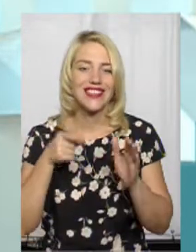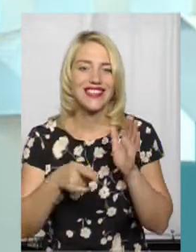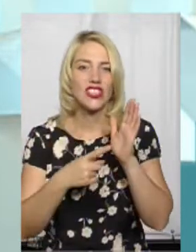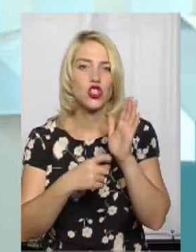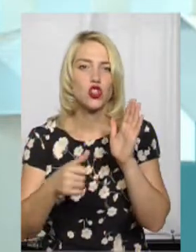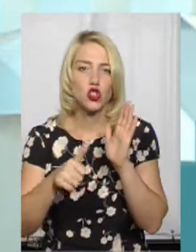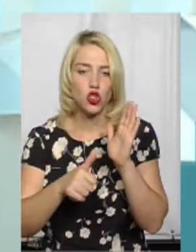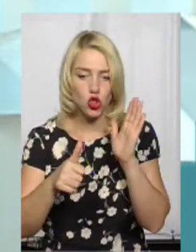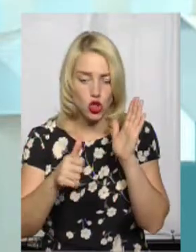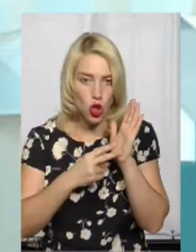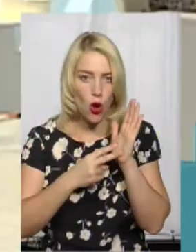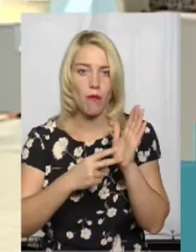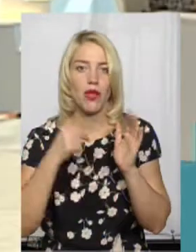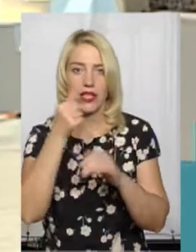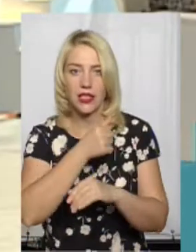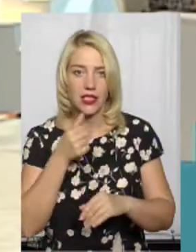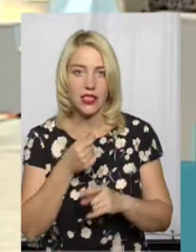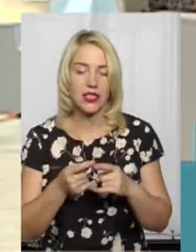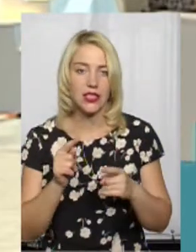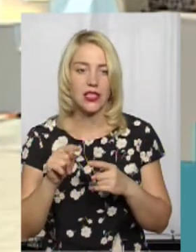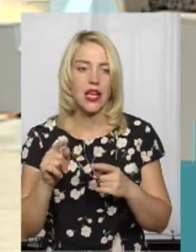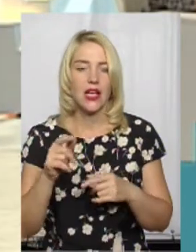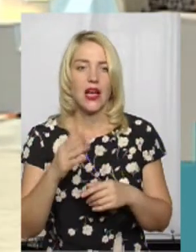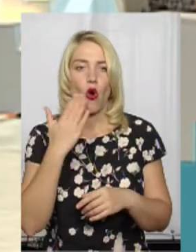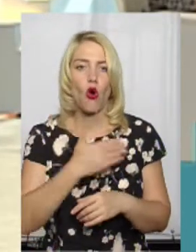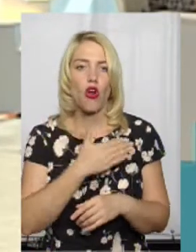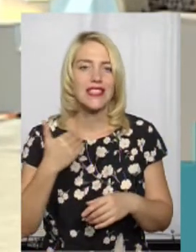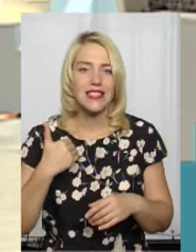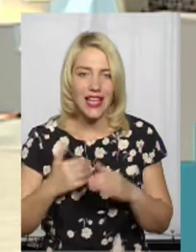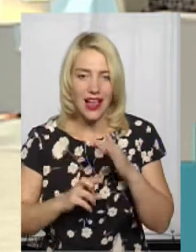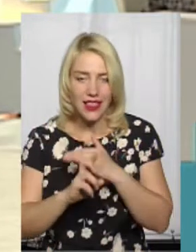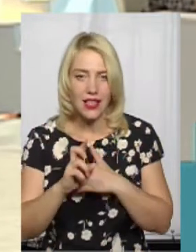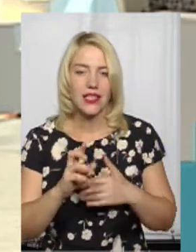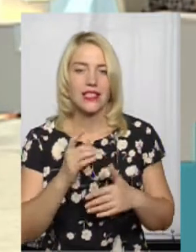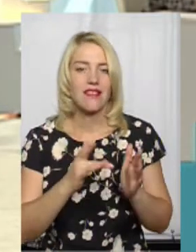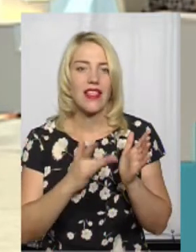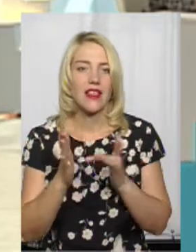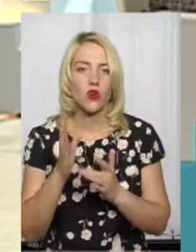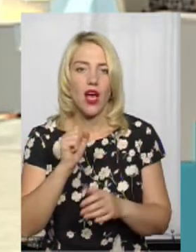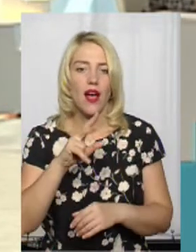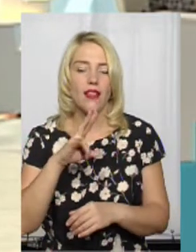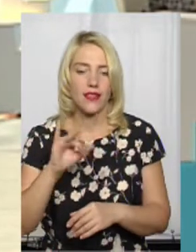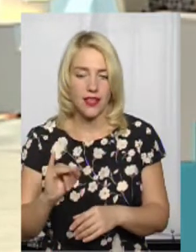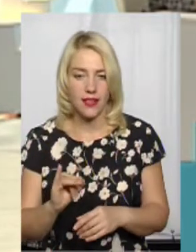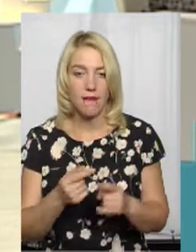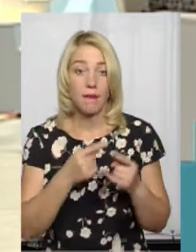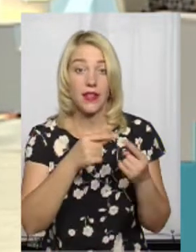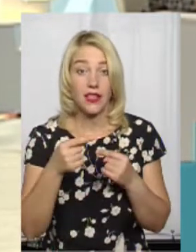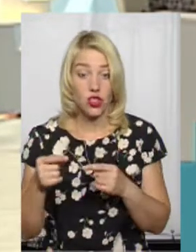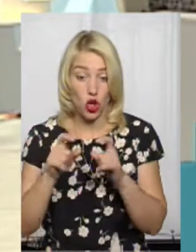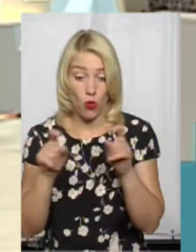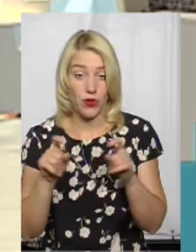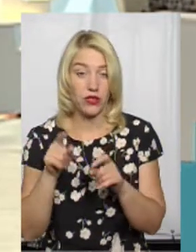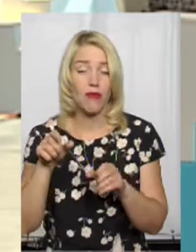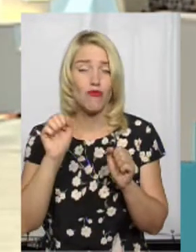року, пам'ятки архітектури національного значення, костелу Святої Анни, та ряду інших об'єктів. Тобто, можна, ну,